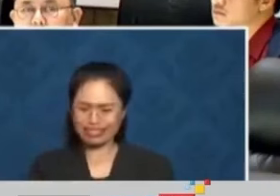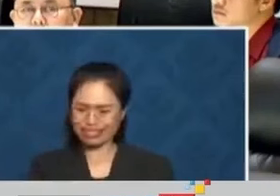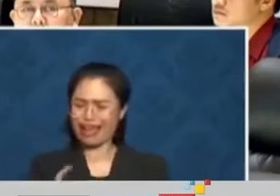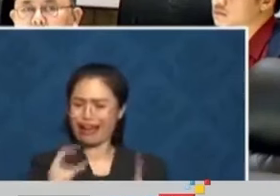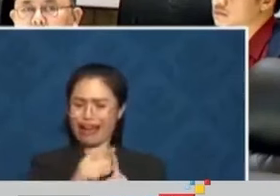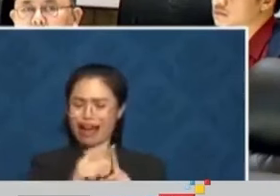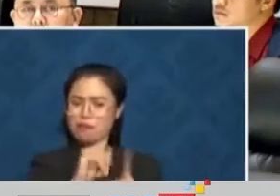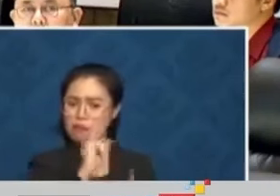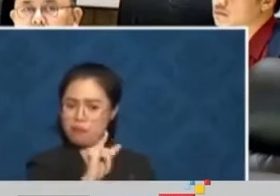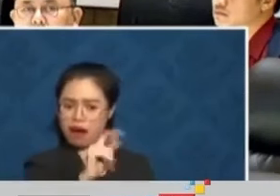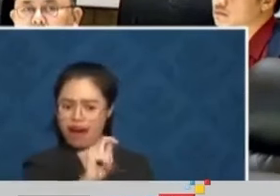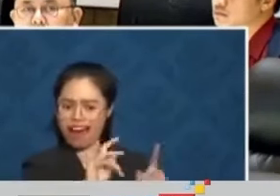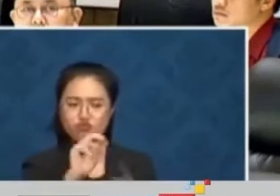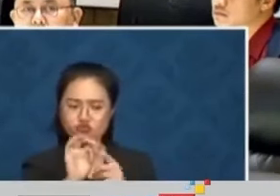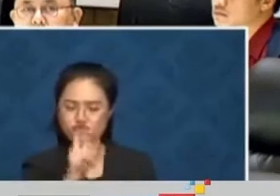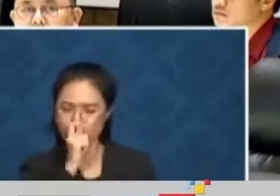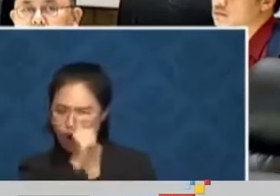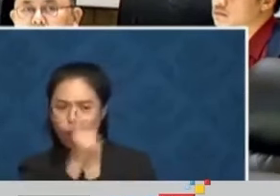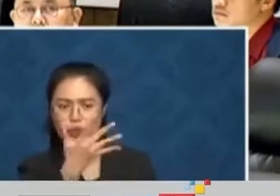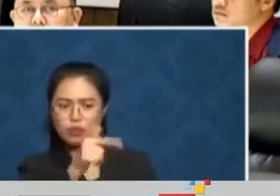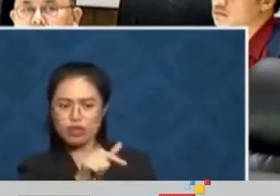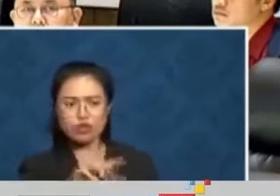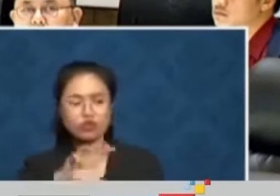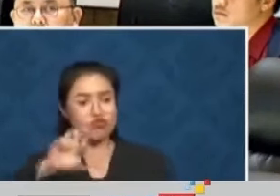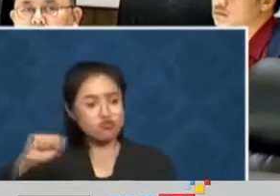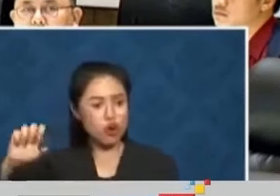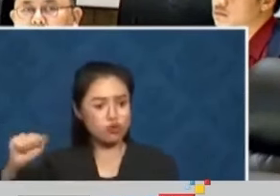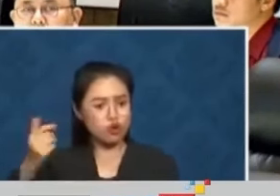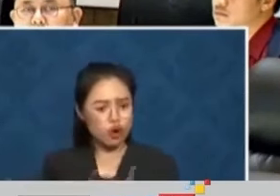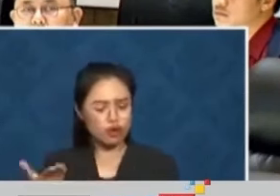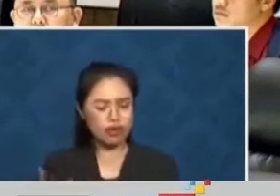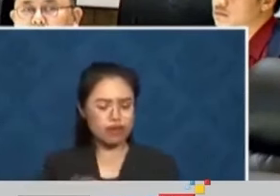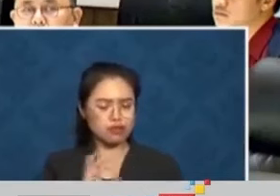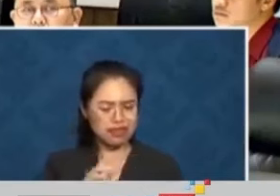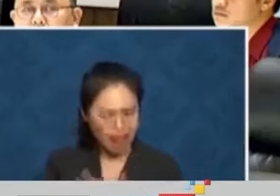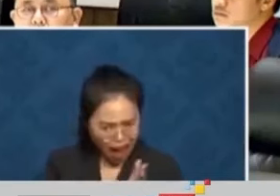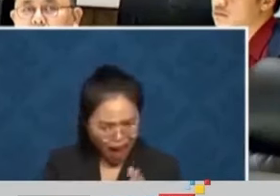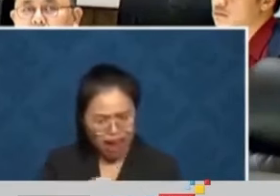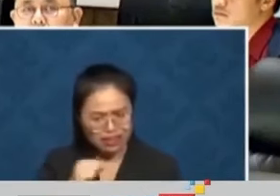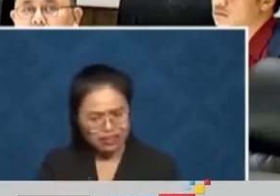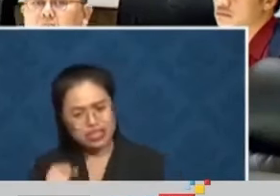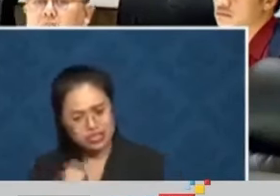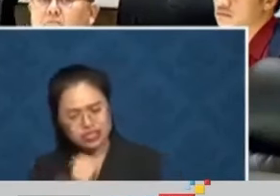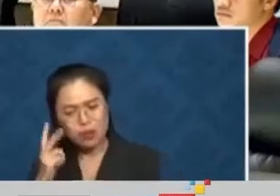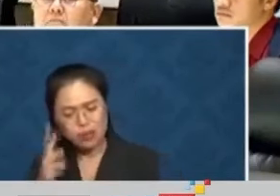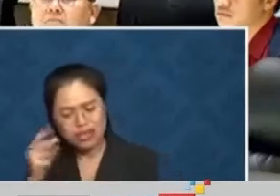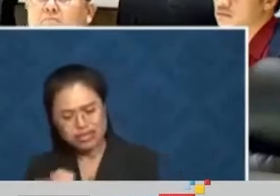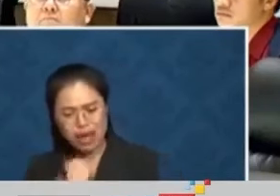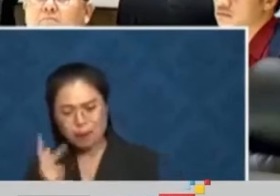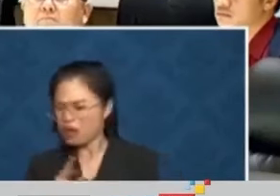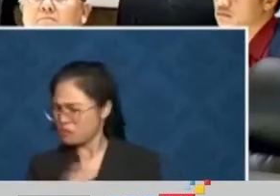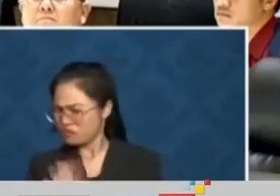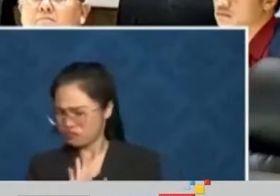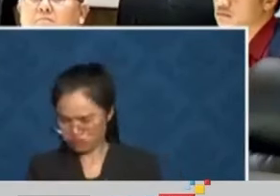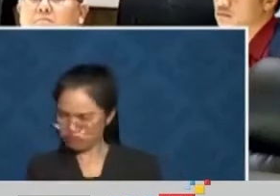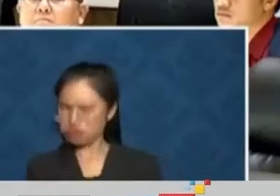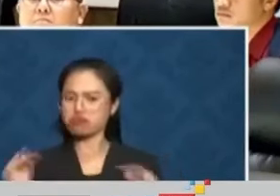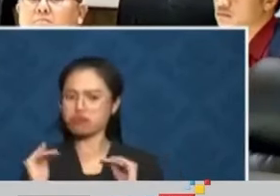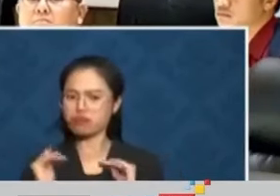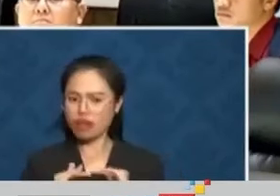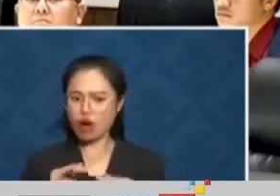บนี้เนี่ยมันเป็นการไม่เคารพกันสสจะ1สมัยจะ5สมัยจะ10สมัยเราเท่ากันฮะท่านจะมาใช้คำ เห็นไหมฮะ